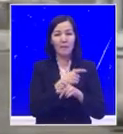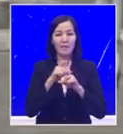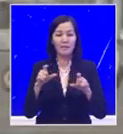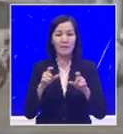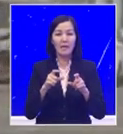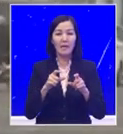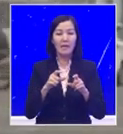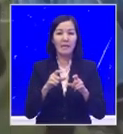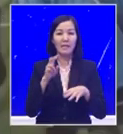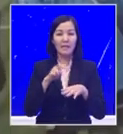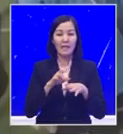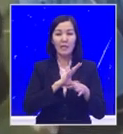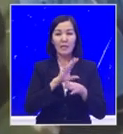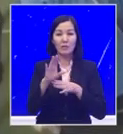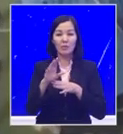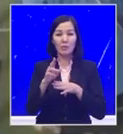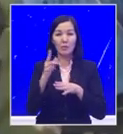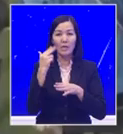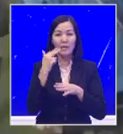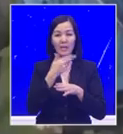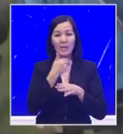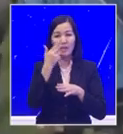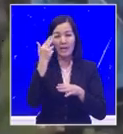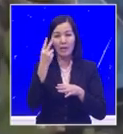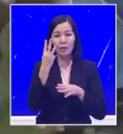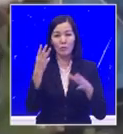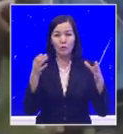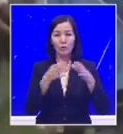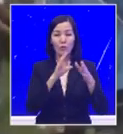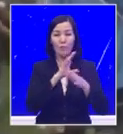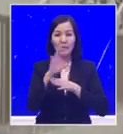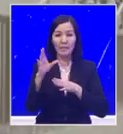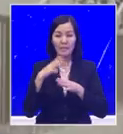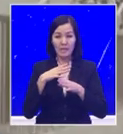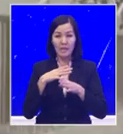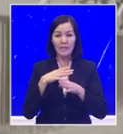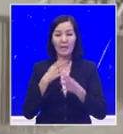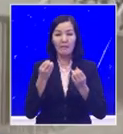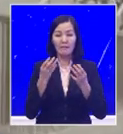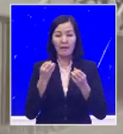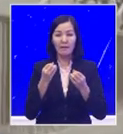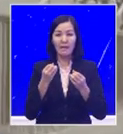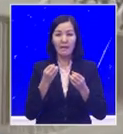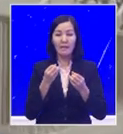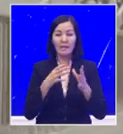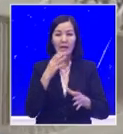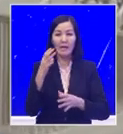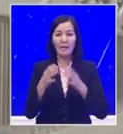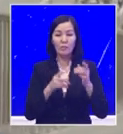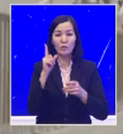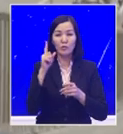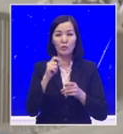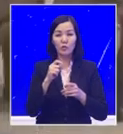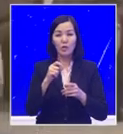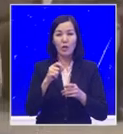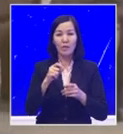мамандарын жіберуде. Мәселен, Италияға дәрігерлерден құралған 3 топ аттандырылған. Одан бөлек жергілікті мамандар әлем бойынша 100-ден астам ел